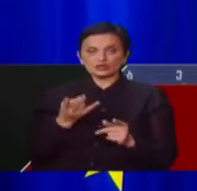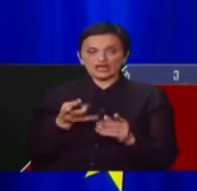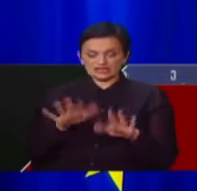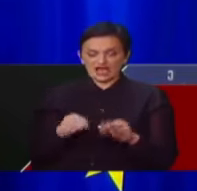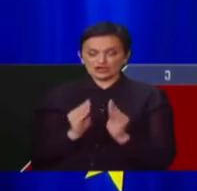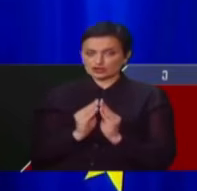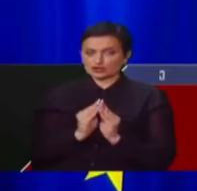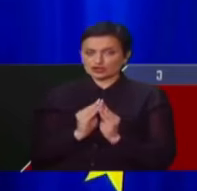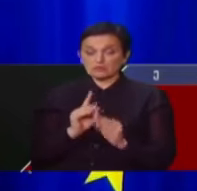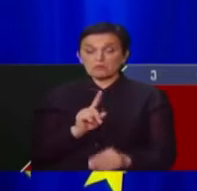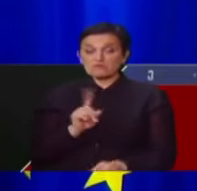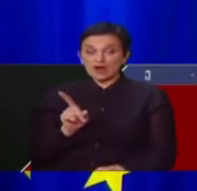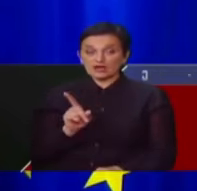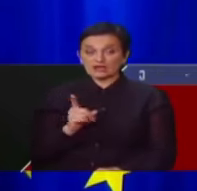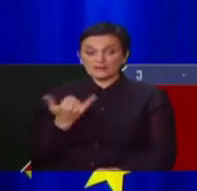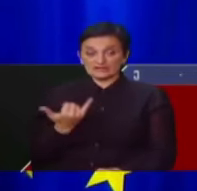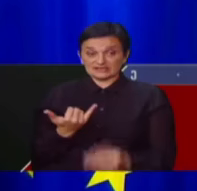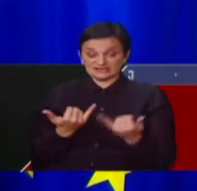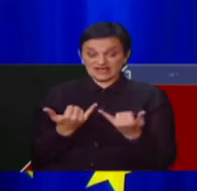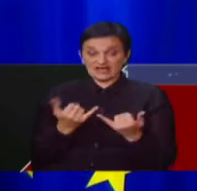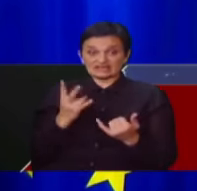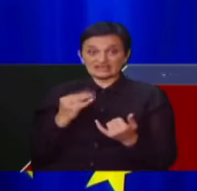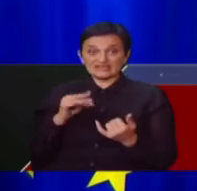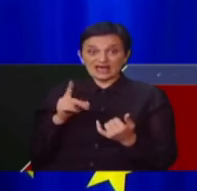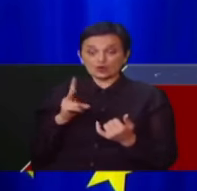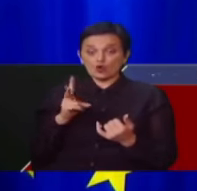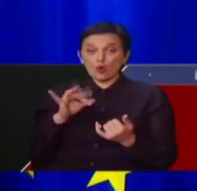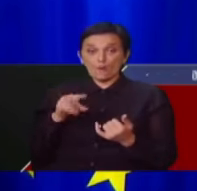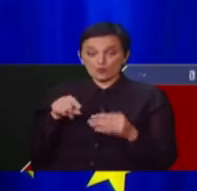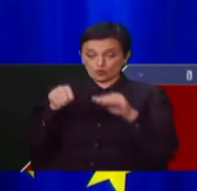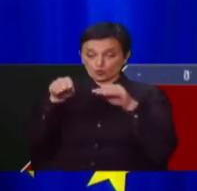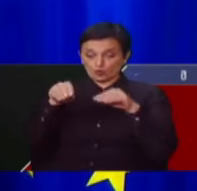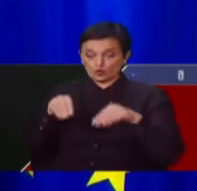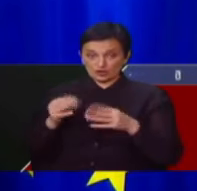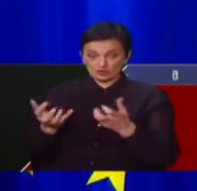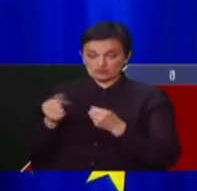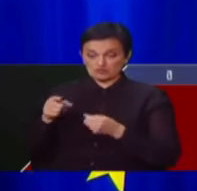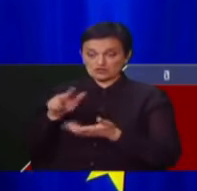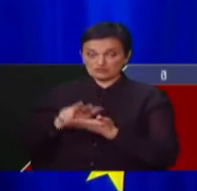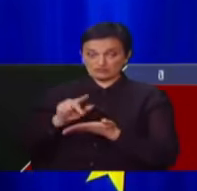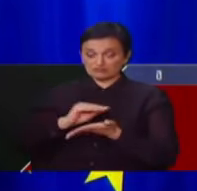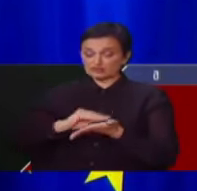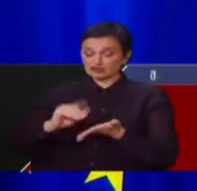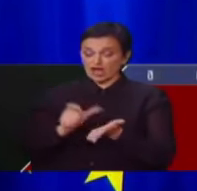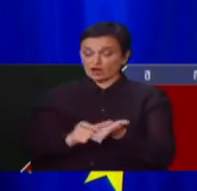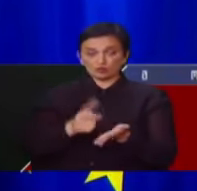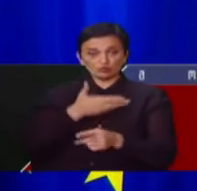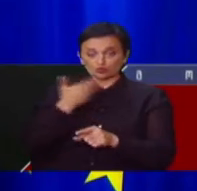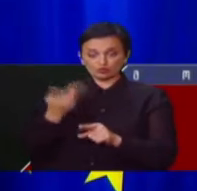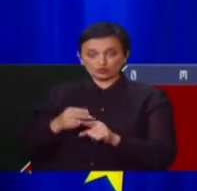დარჩეს. მაგრამ დღეს მიღებულ ნატოს კომუნიკაში ეს ჩანაწერი აღარ არის.